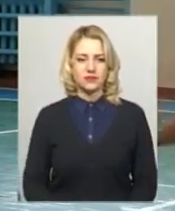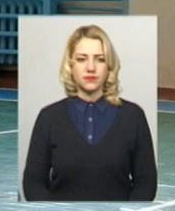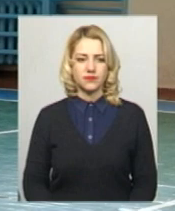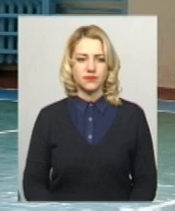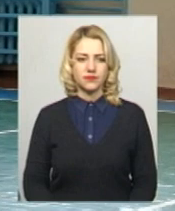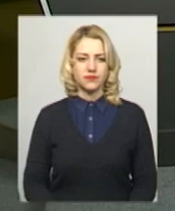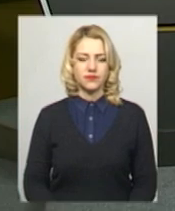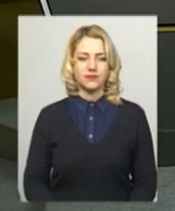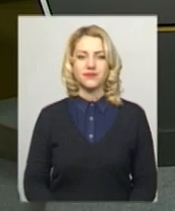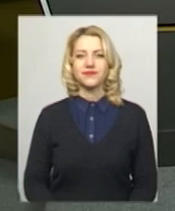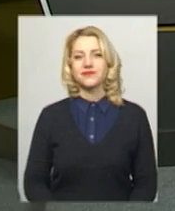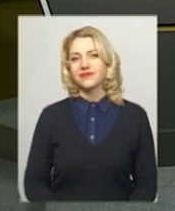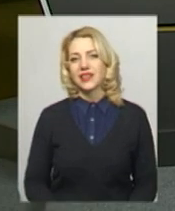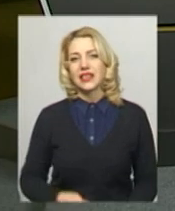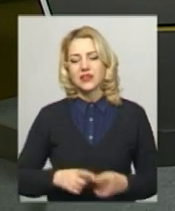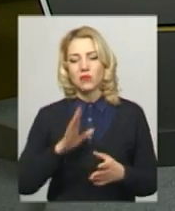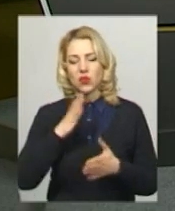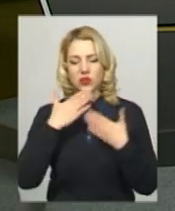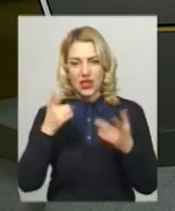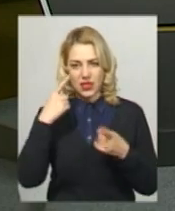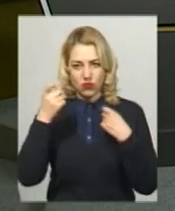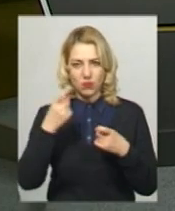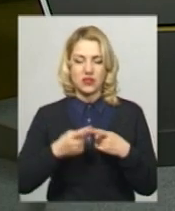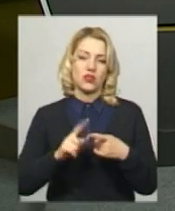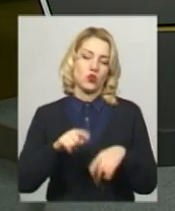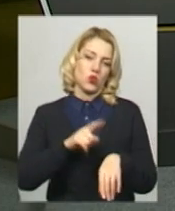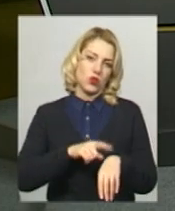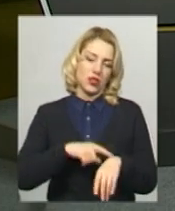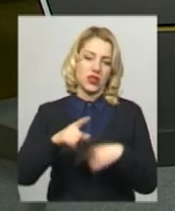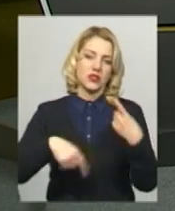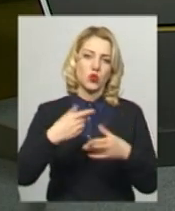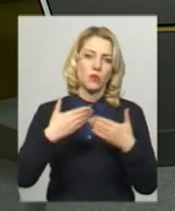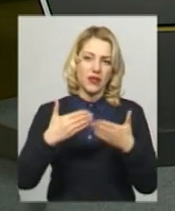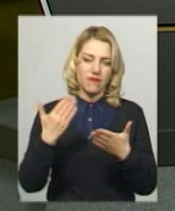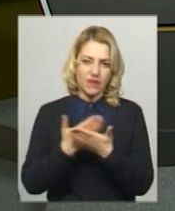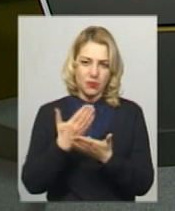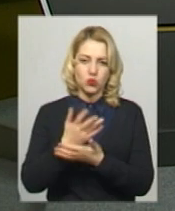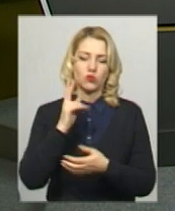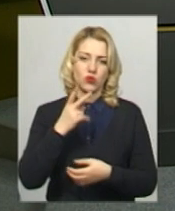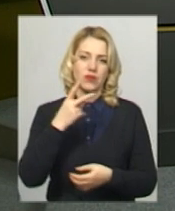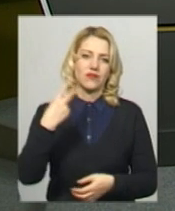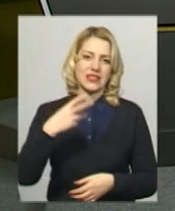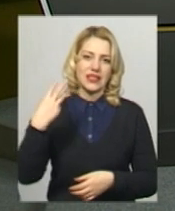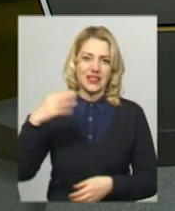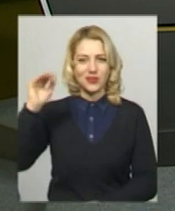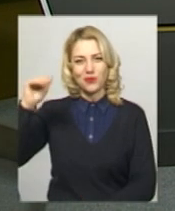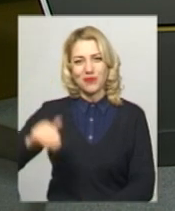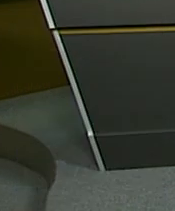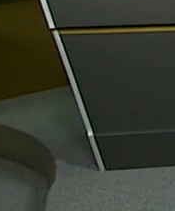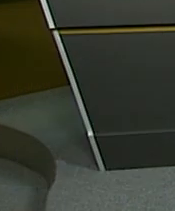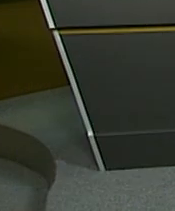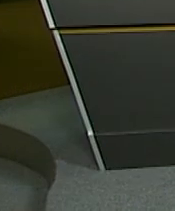Політцентр. Це була остання інформація на цю годину. Наступний випуск дивіться вже о 20:30. Побачимось!